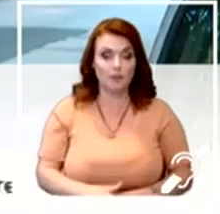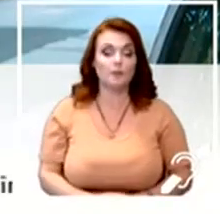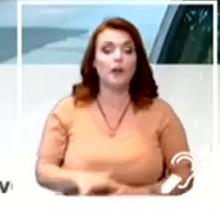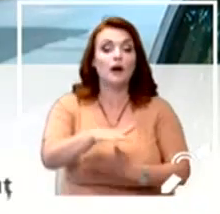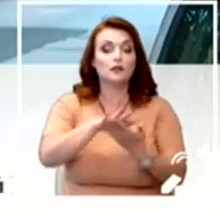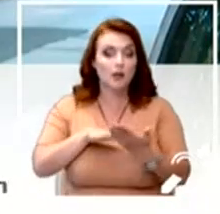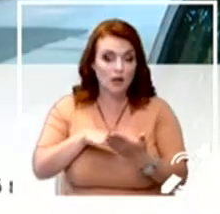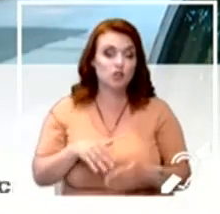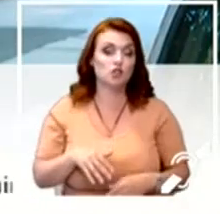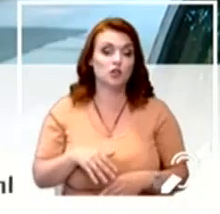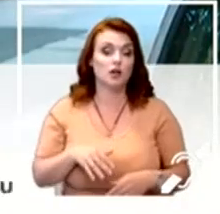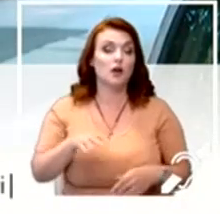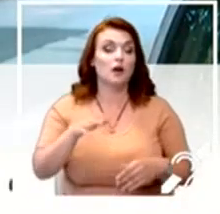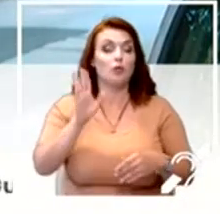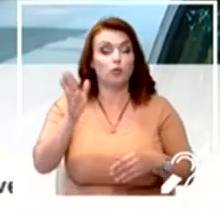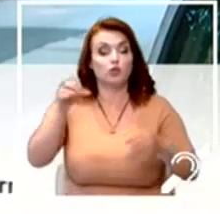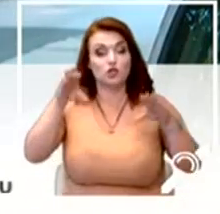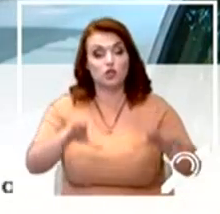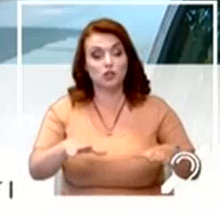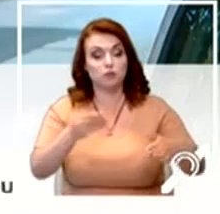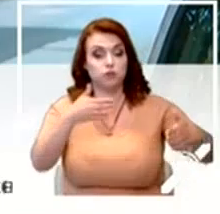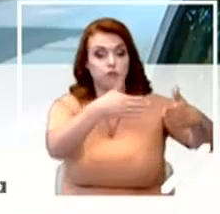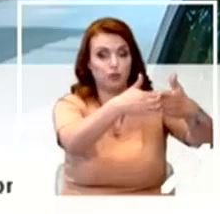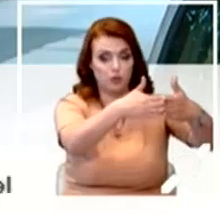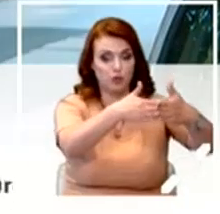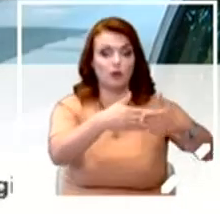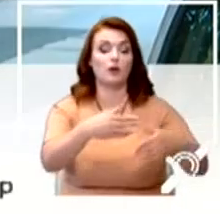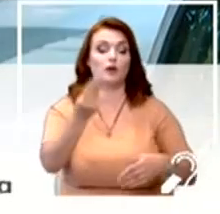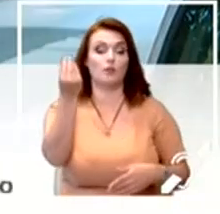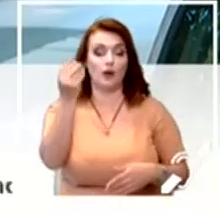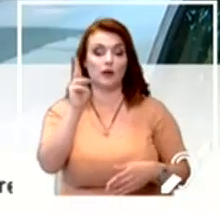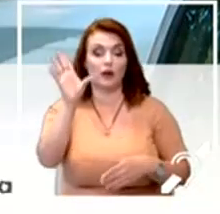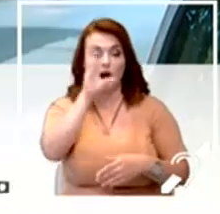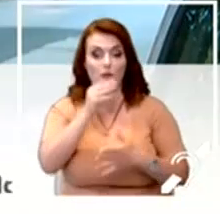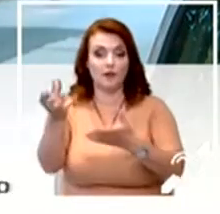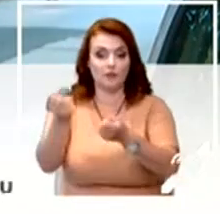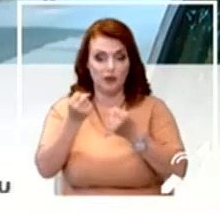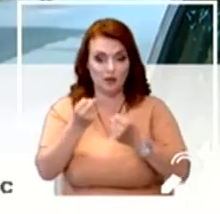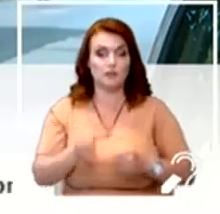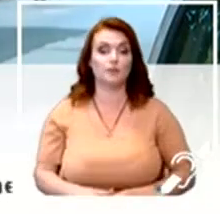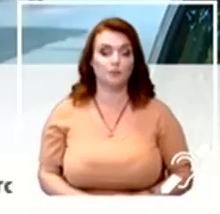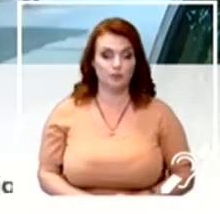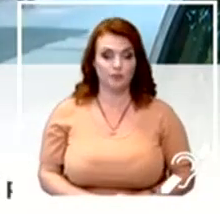stabili o limită de bani care va putea fi virată în contul,